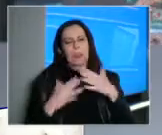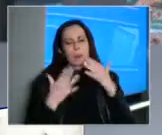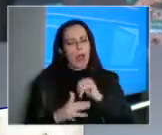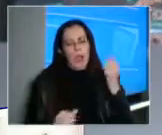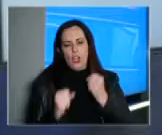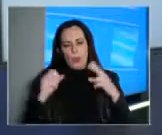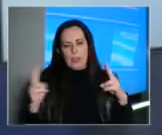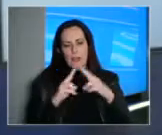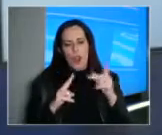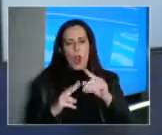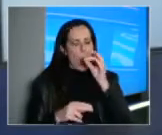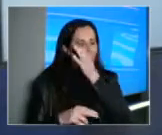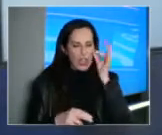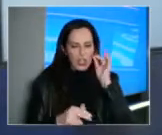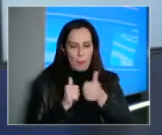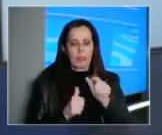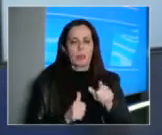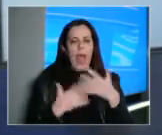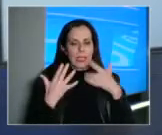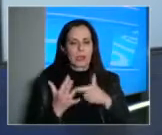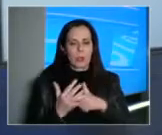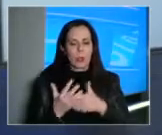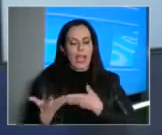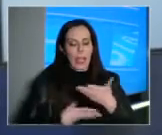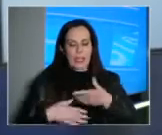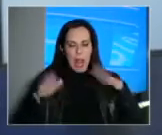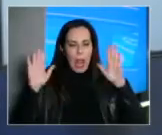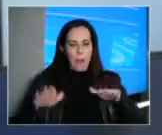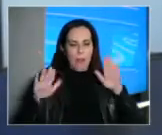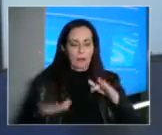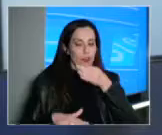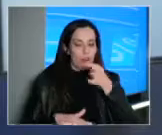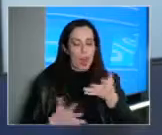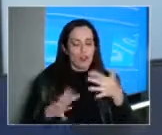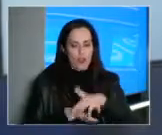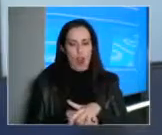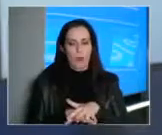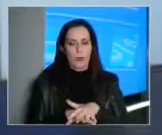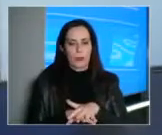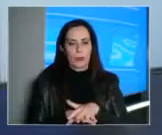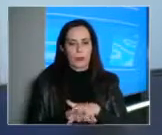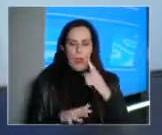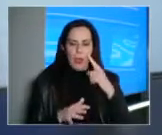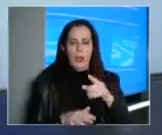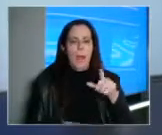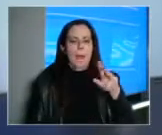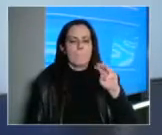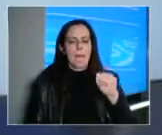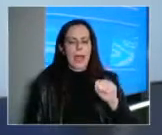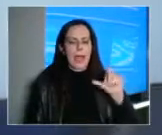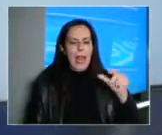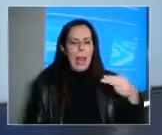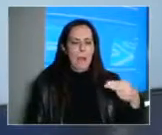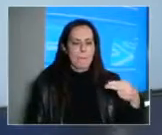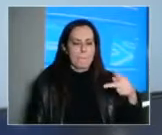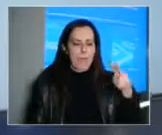הכי קשה. לא החיג'אב הספורטיבי, אלא הסיפור של היחס למוסלמים כן. והשאלה של השילוב שלהם. מרין לפן מול אמנואל מקרון,